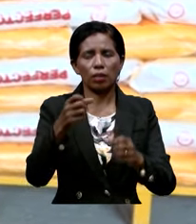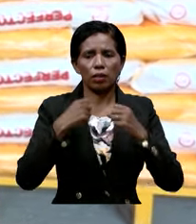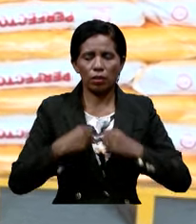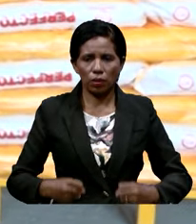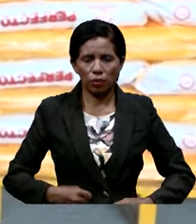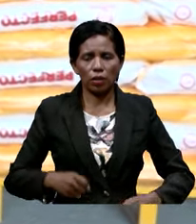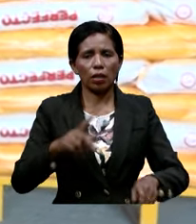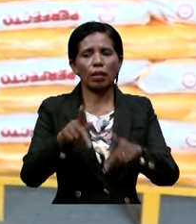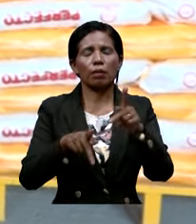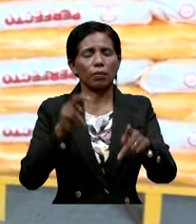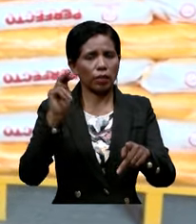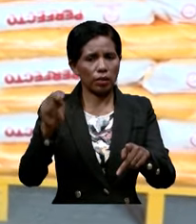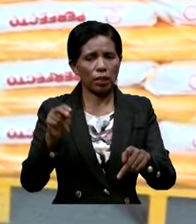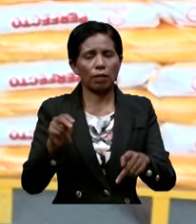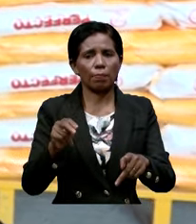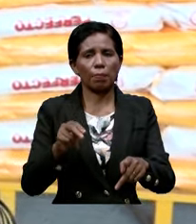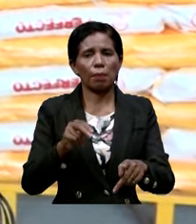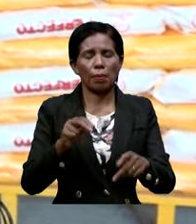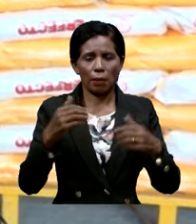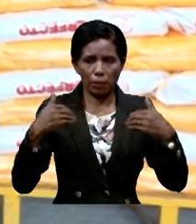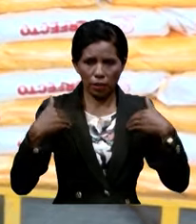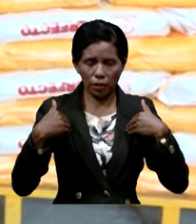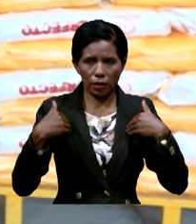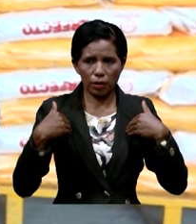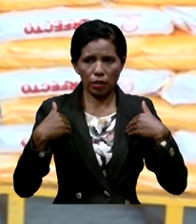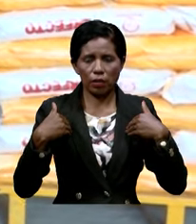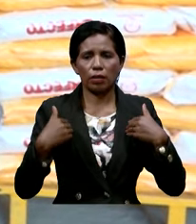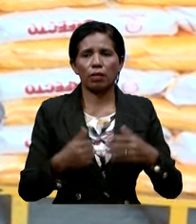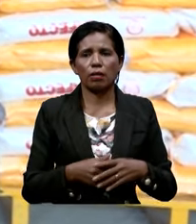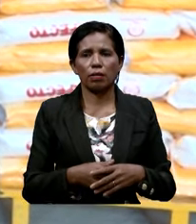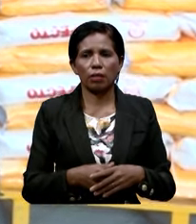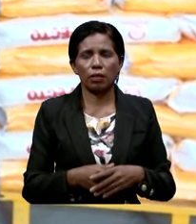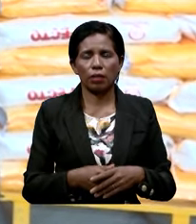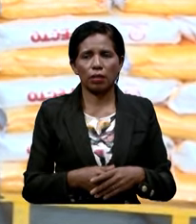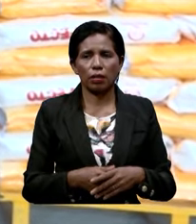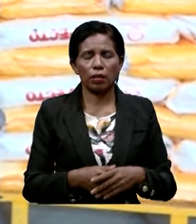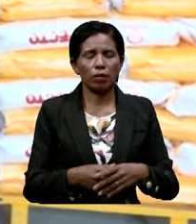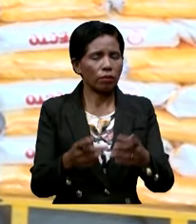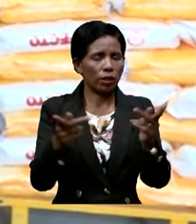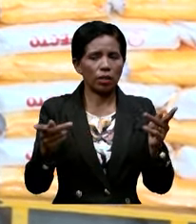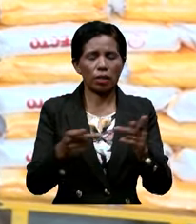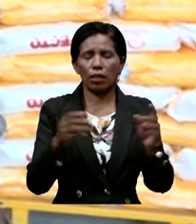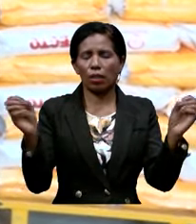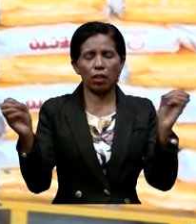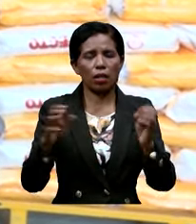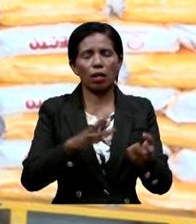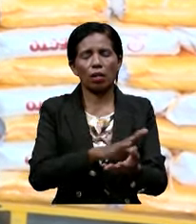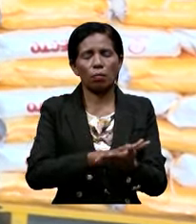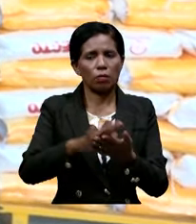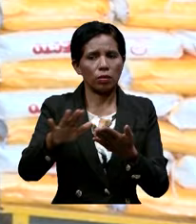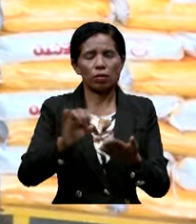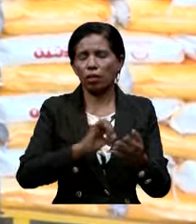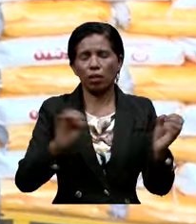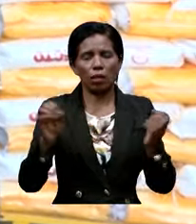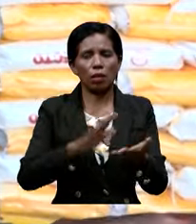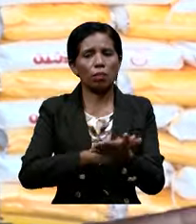emanian. Ida ne bele mosu ko kon armazen lara ne la izene. La izene la layak. Oin ker sawate tana katak la